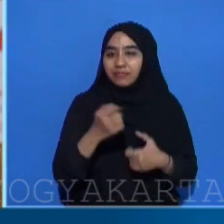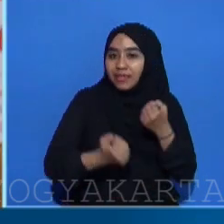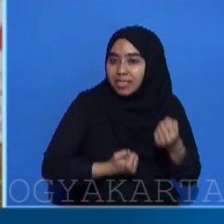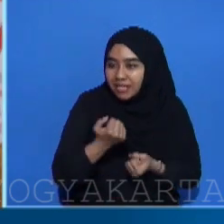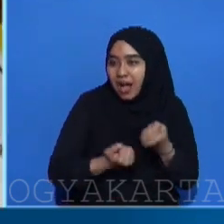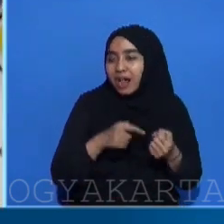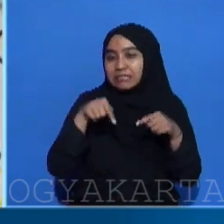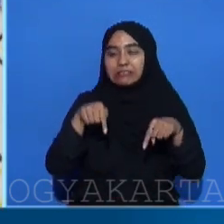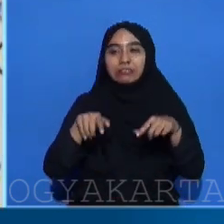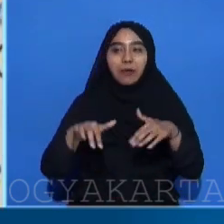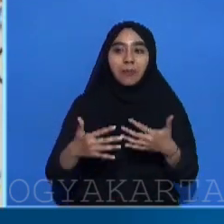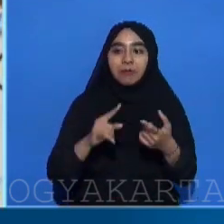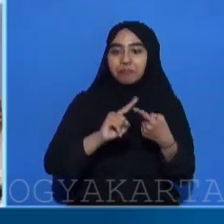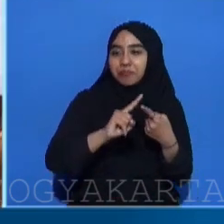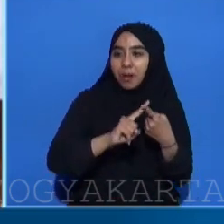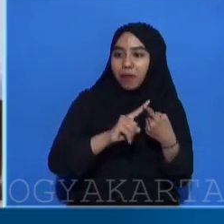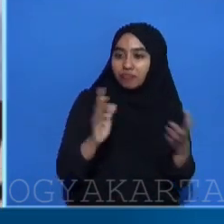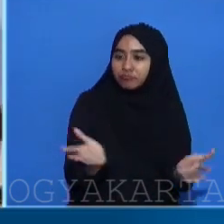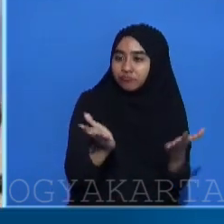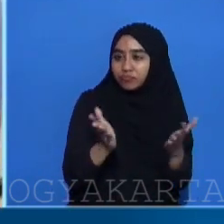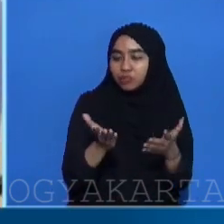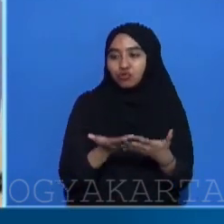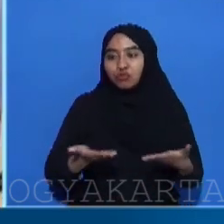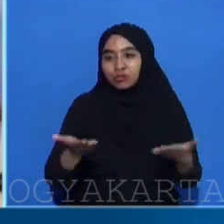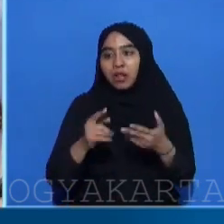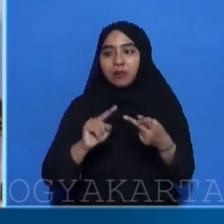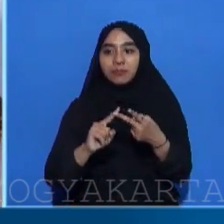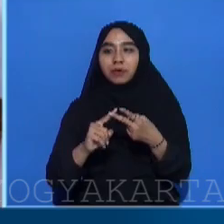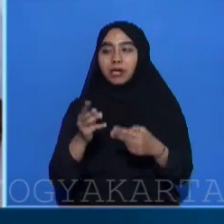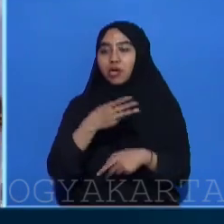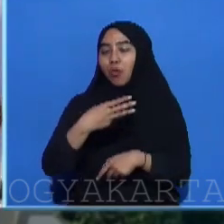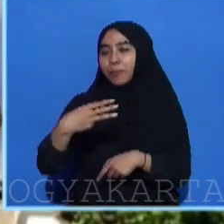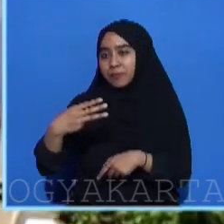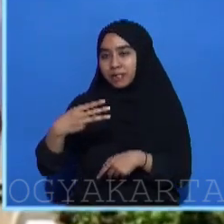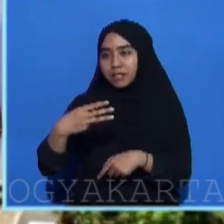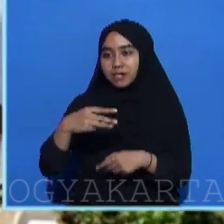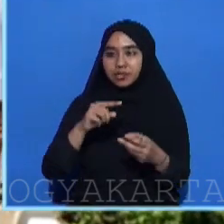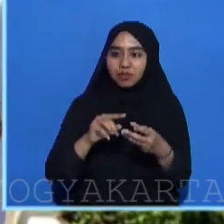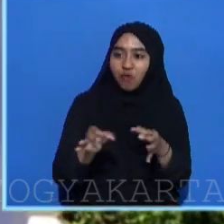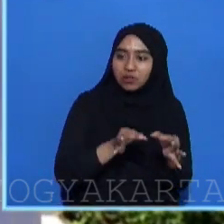diantaranya kegiatan pada bidang pemberdayaan sosial pemberdayaan ekonomi hingga pengembangan infrastruktur dan pelestarian lingkungan